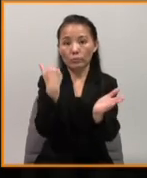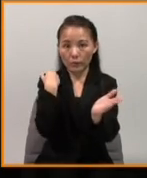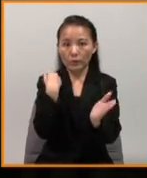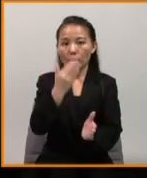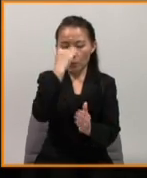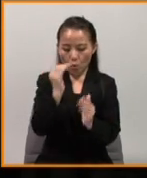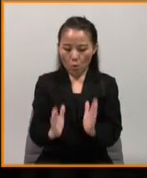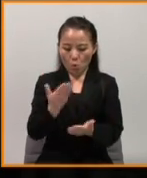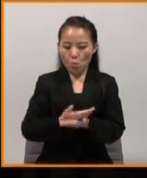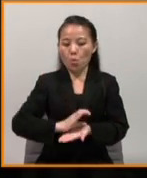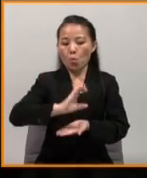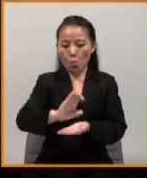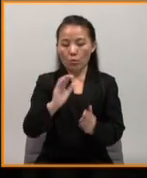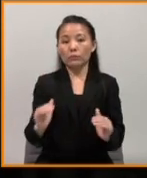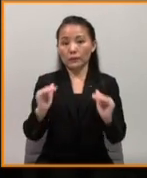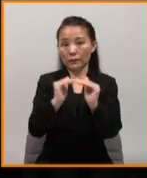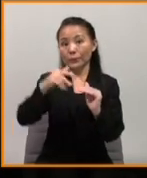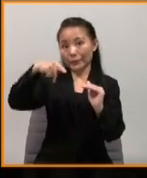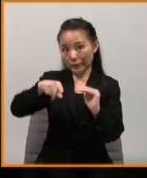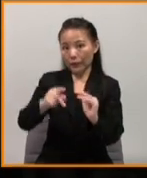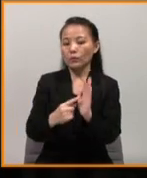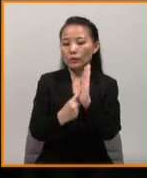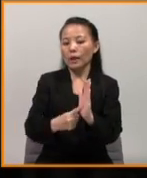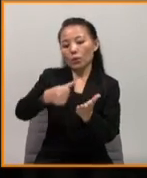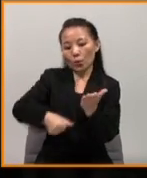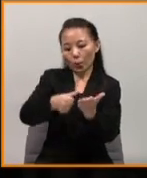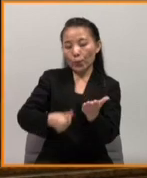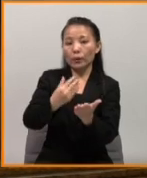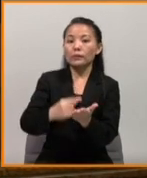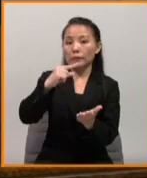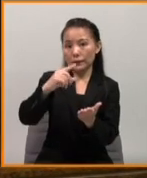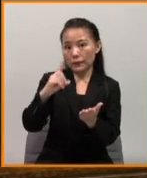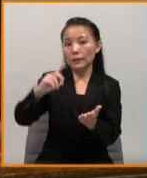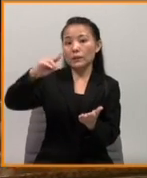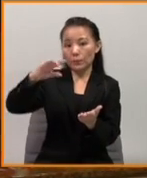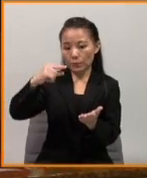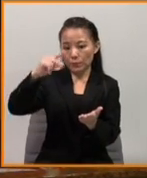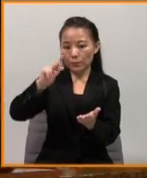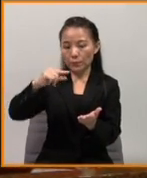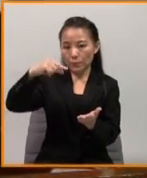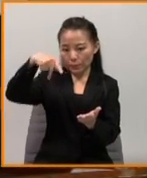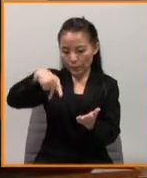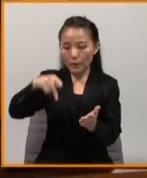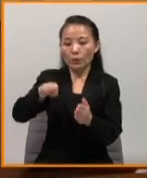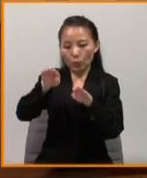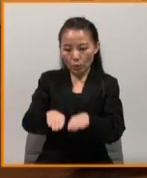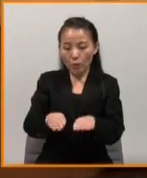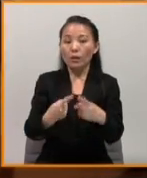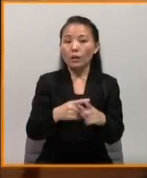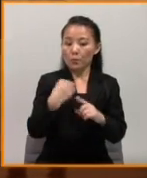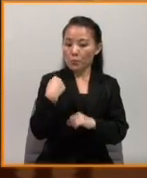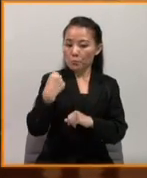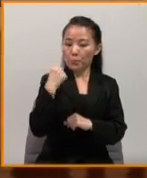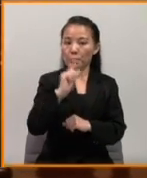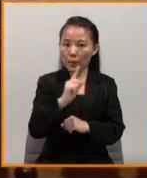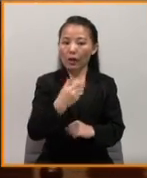ซึ่งนักลงทุนจะได้รับสิทธิพิเศษทางภาษีศุลกากรหรือ GDP จากสหภาพยุโรปประกอบกับจุดแข็งเรื่องความอุดมส